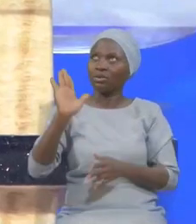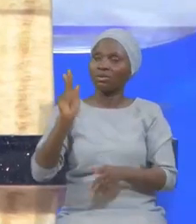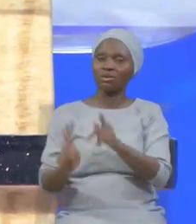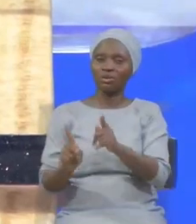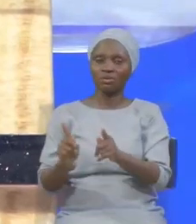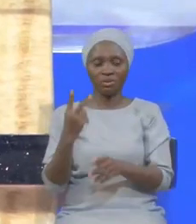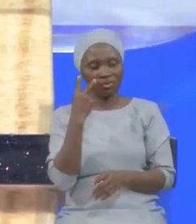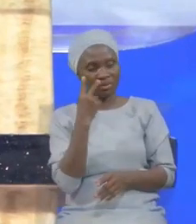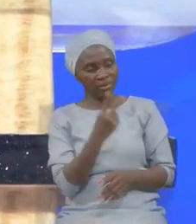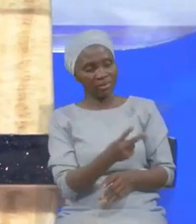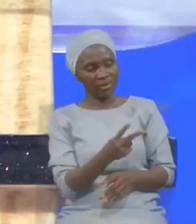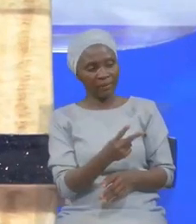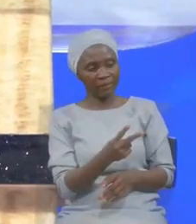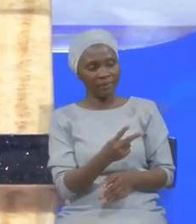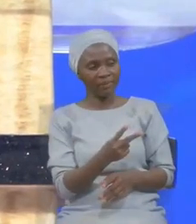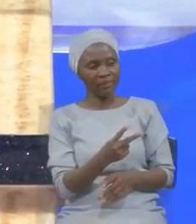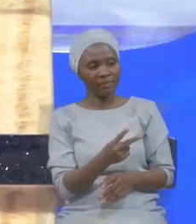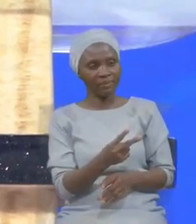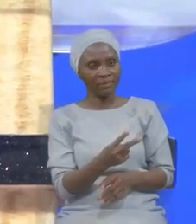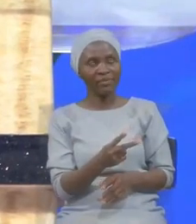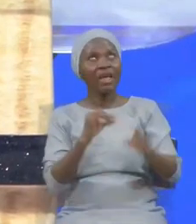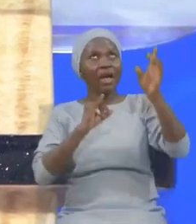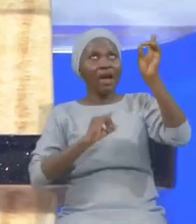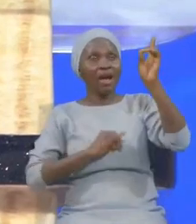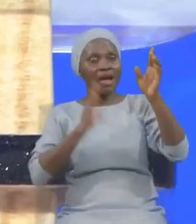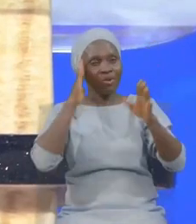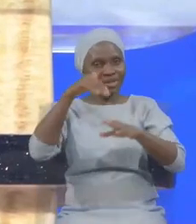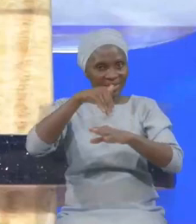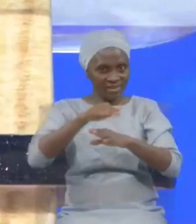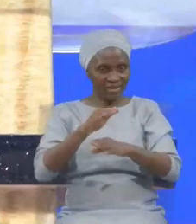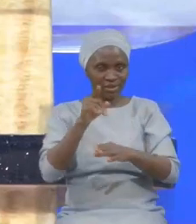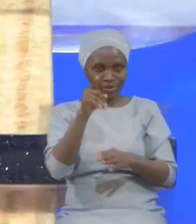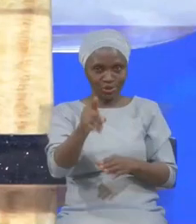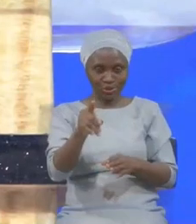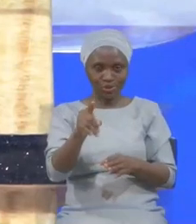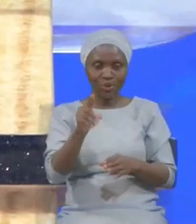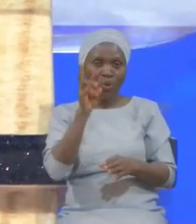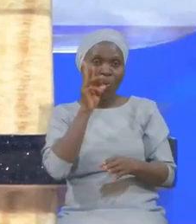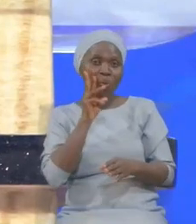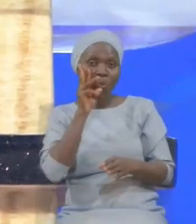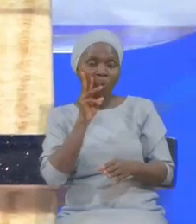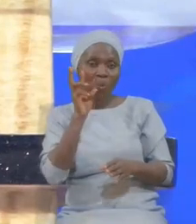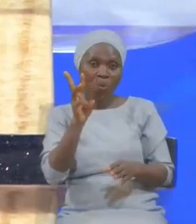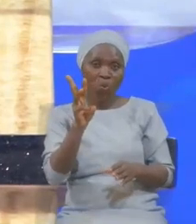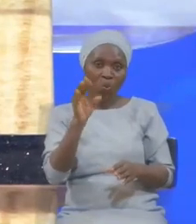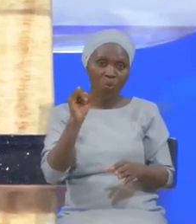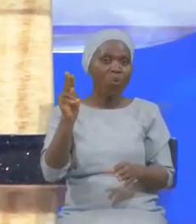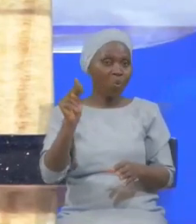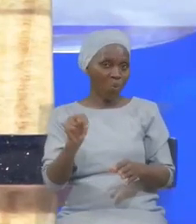voici, je vous enverrai du blé, du moût et de l'huile, et vous en